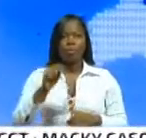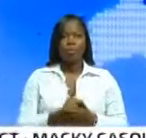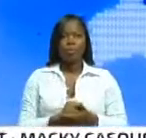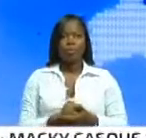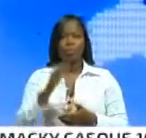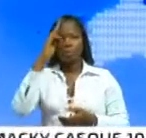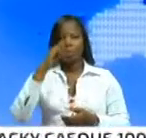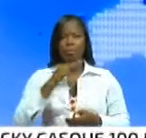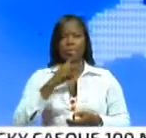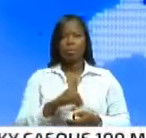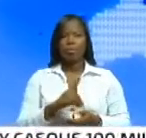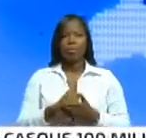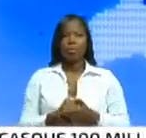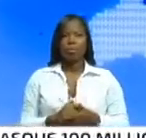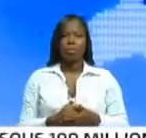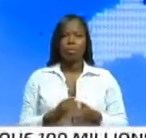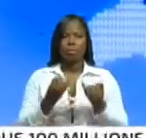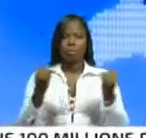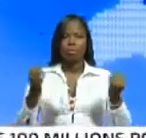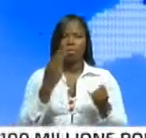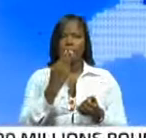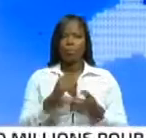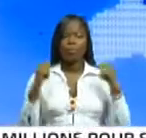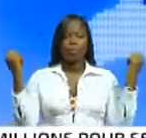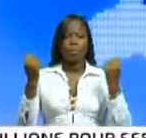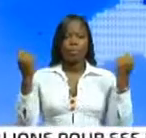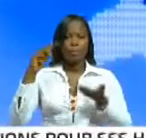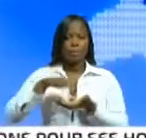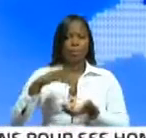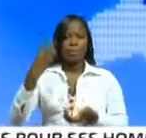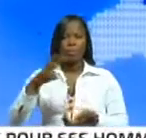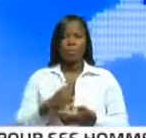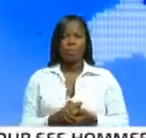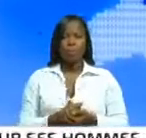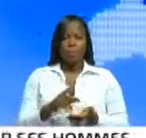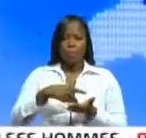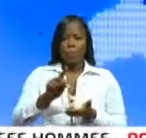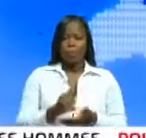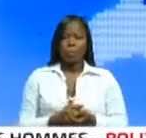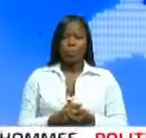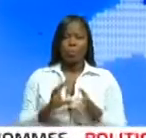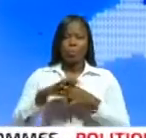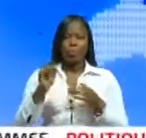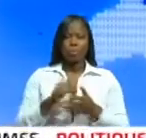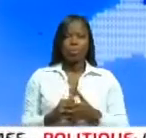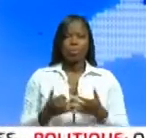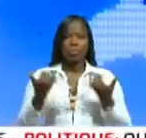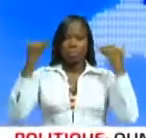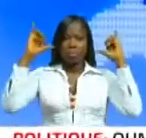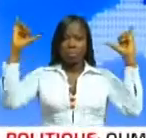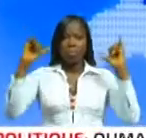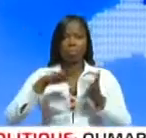des jo pendant notre édition en wolof tabaski 2016 à présent les prix exorbitants des moutons continue d'être